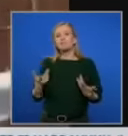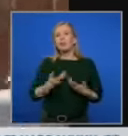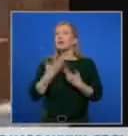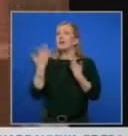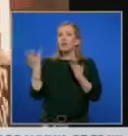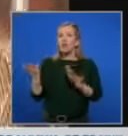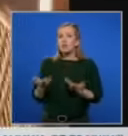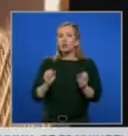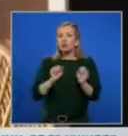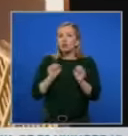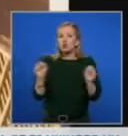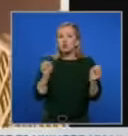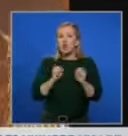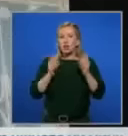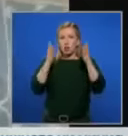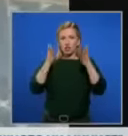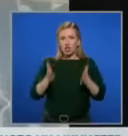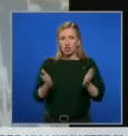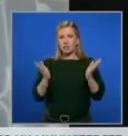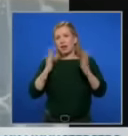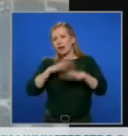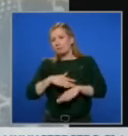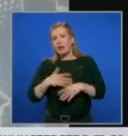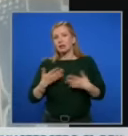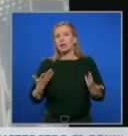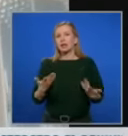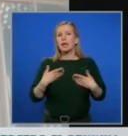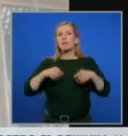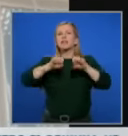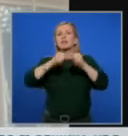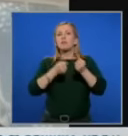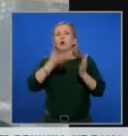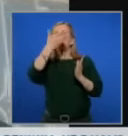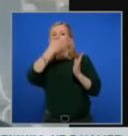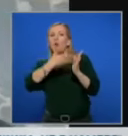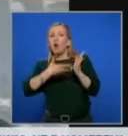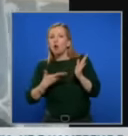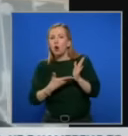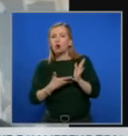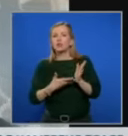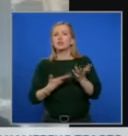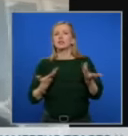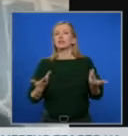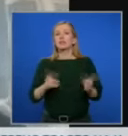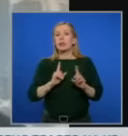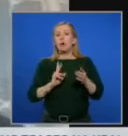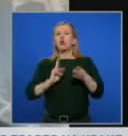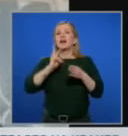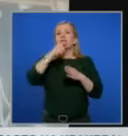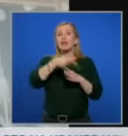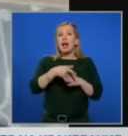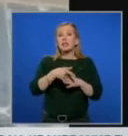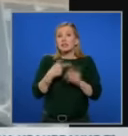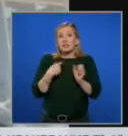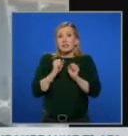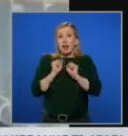част от жилищата разрушени. Спукани колони има, стените са спукани. Не могат да влязат хората вътре от